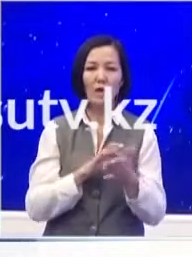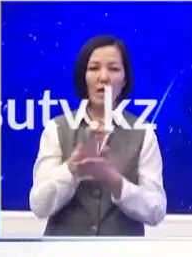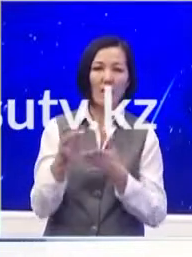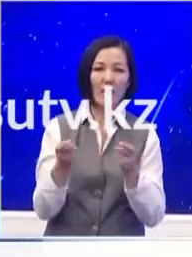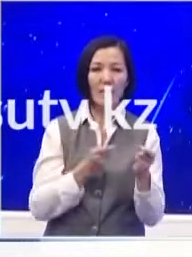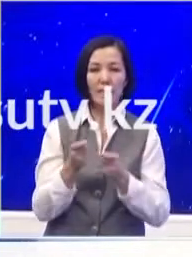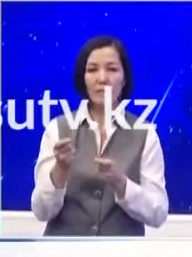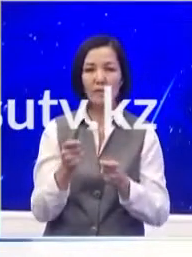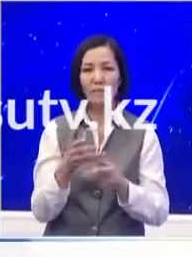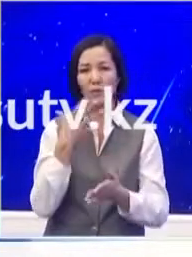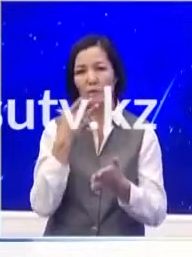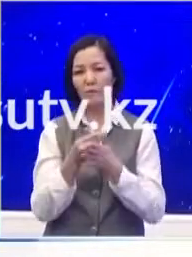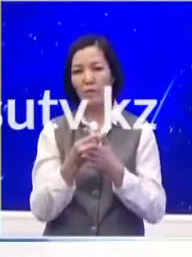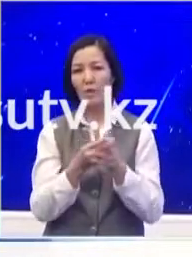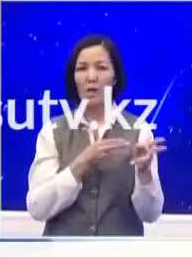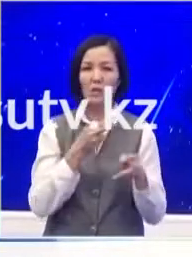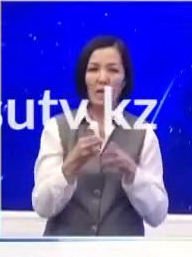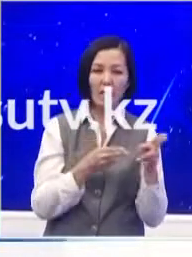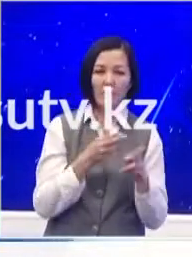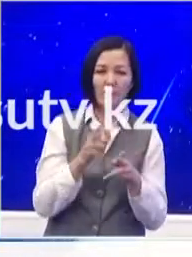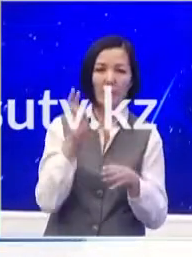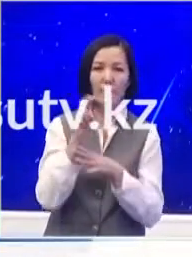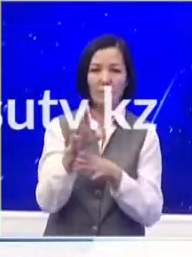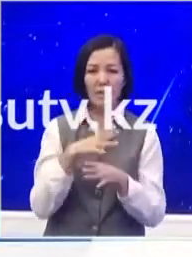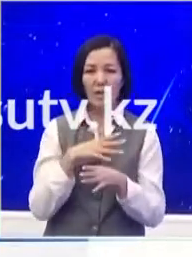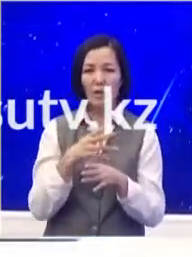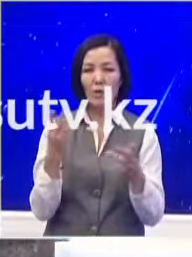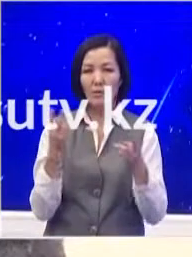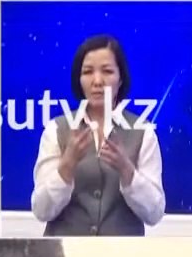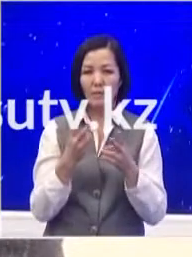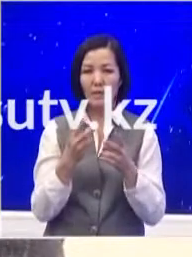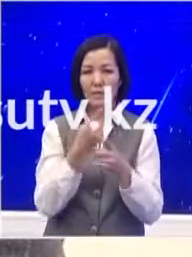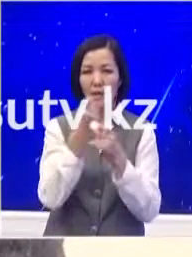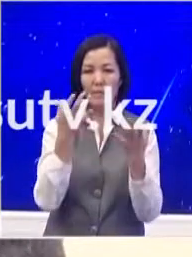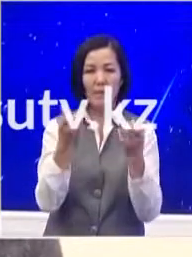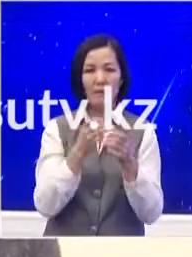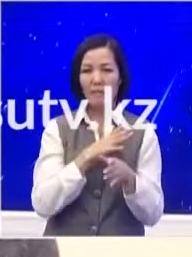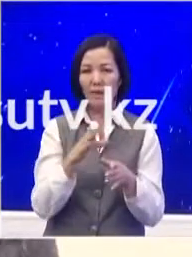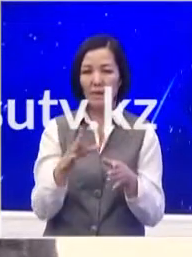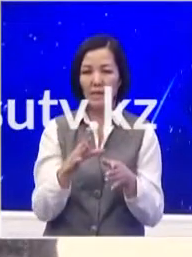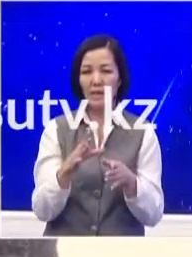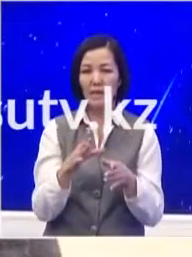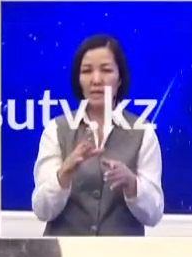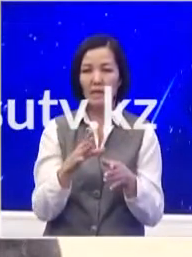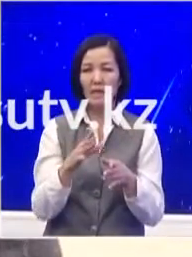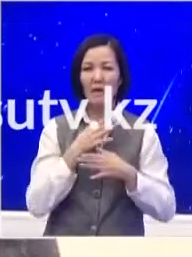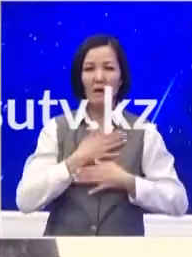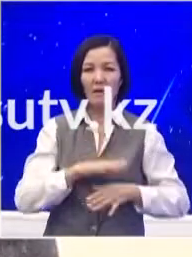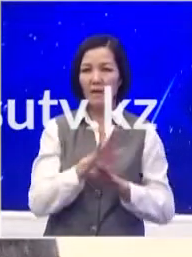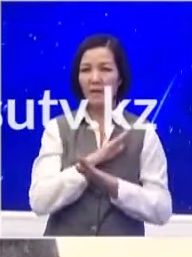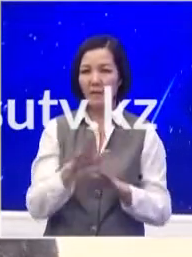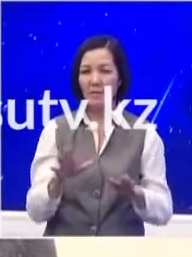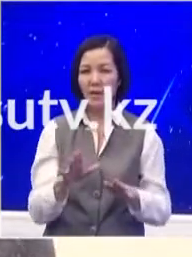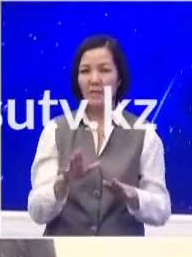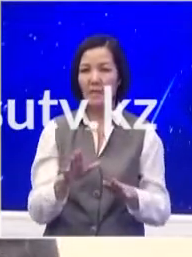Өз шағыммен. Сәйкесінше ол жерде өзіне қатысты не ақпараттар алмағаннан кейін, сәйкесінше өздерінің